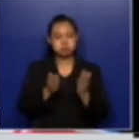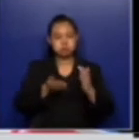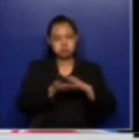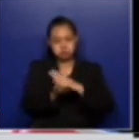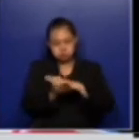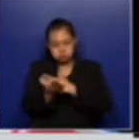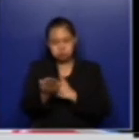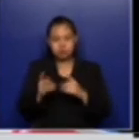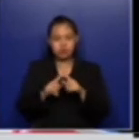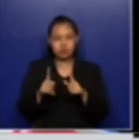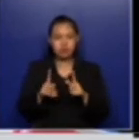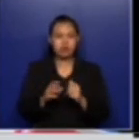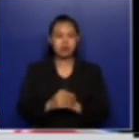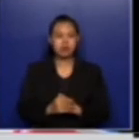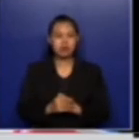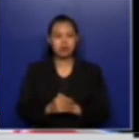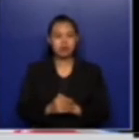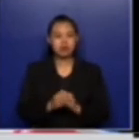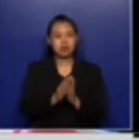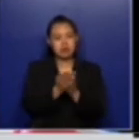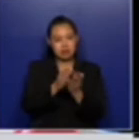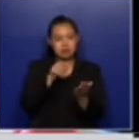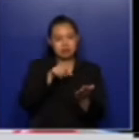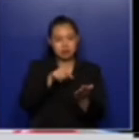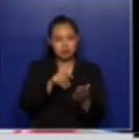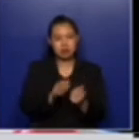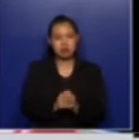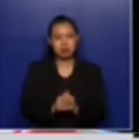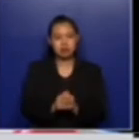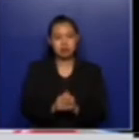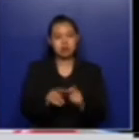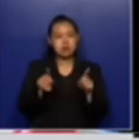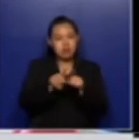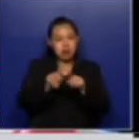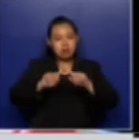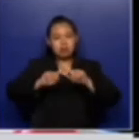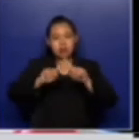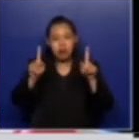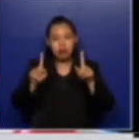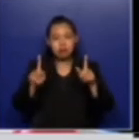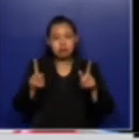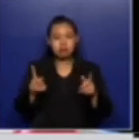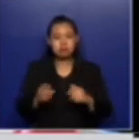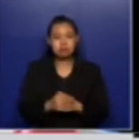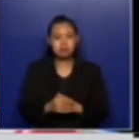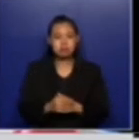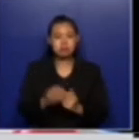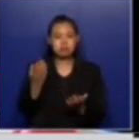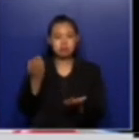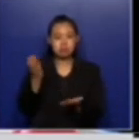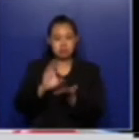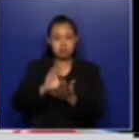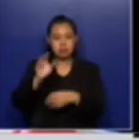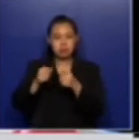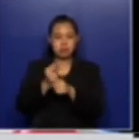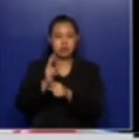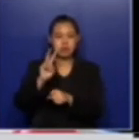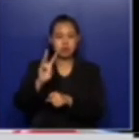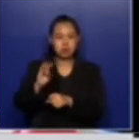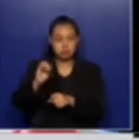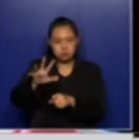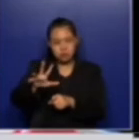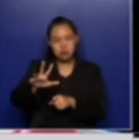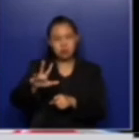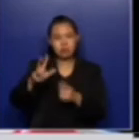อยากจะเห็นว่าเอกสารเล่มนี้มันมีความซ้ำซ้อนกับงบปี63งบฟื้นฟูหรือ